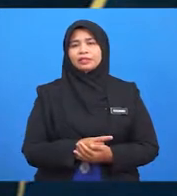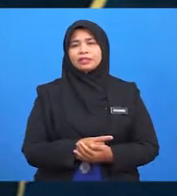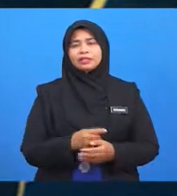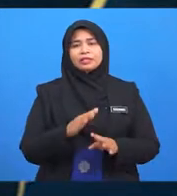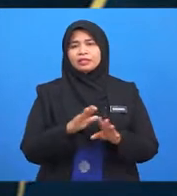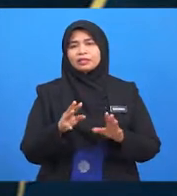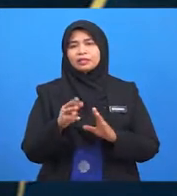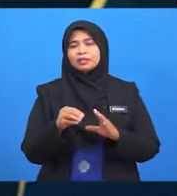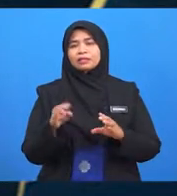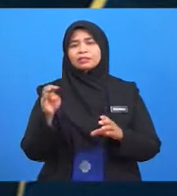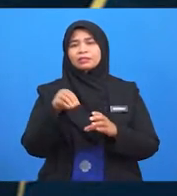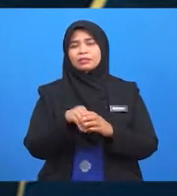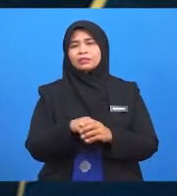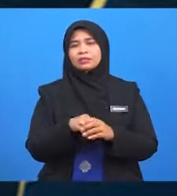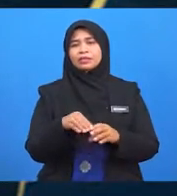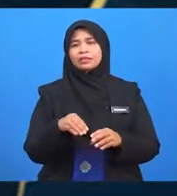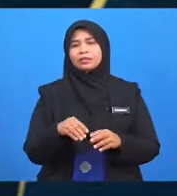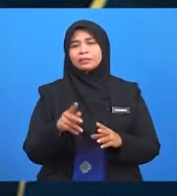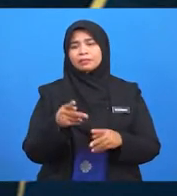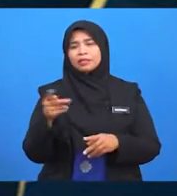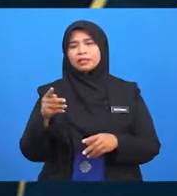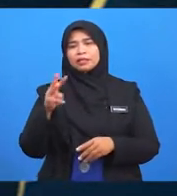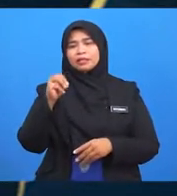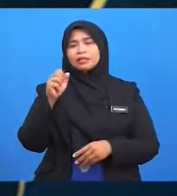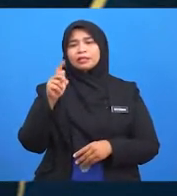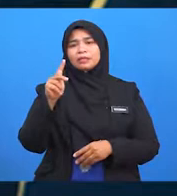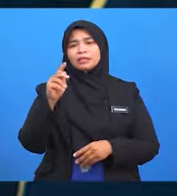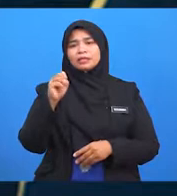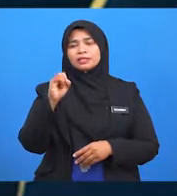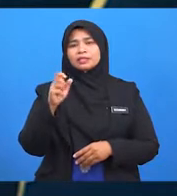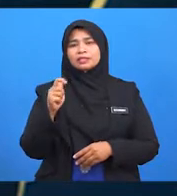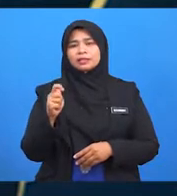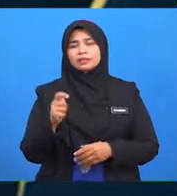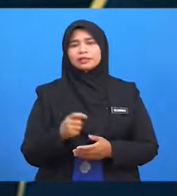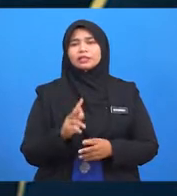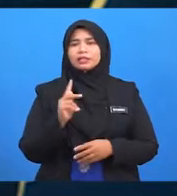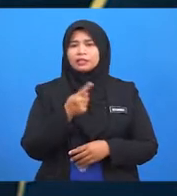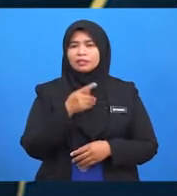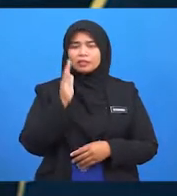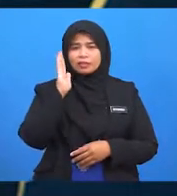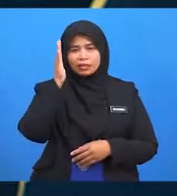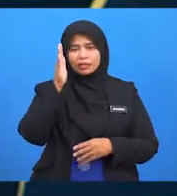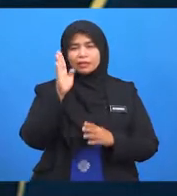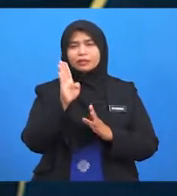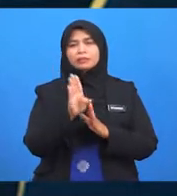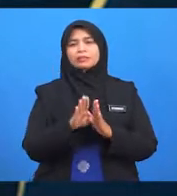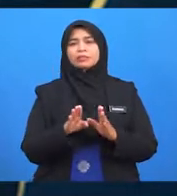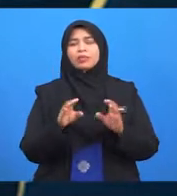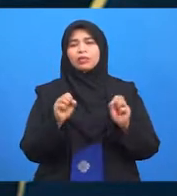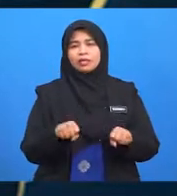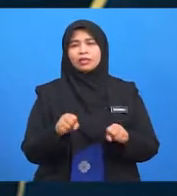tidak terjerumus dalam perkara maksiat, bekerjasamalah. Kita akan